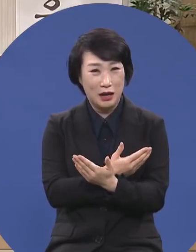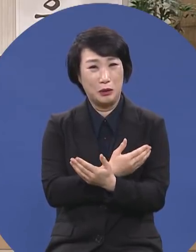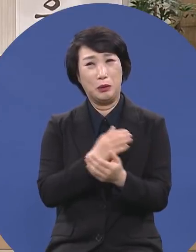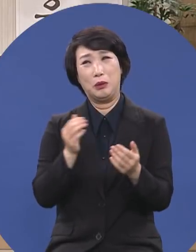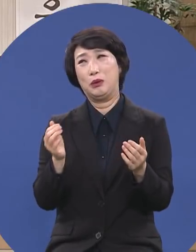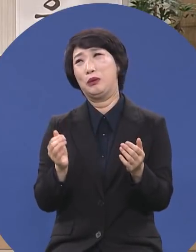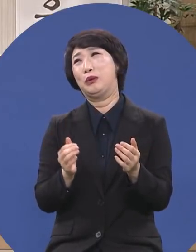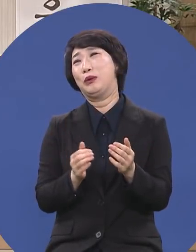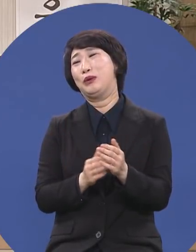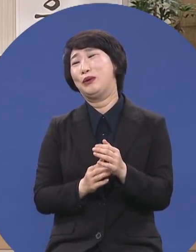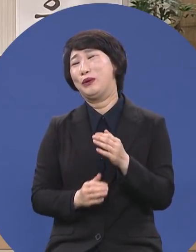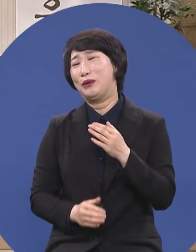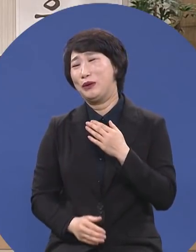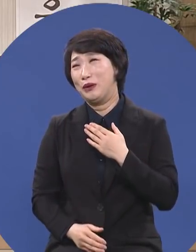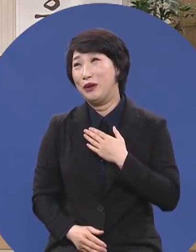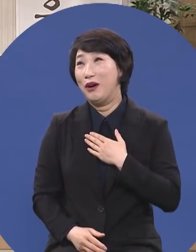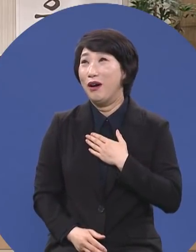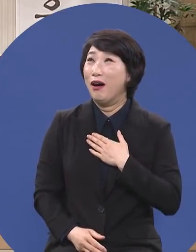회개하고